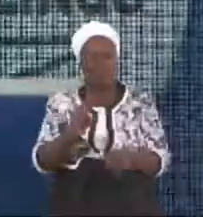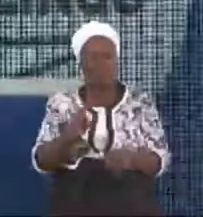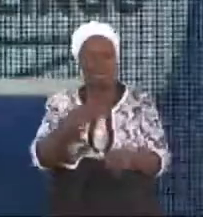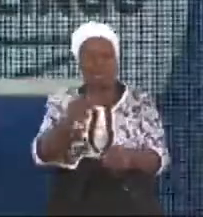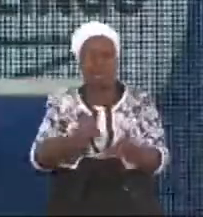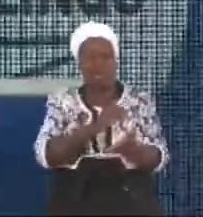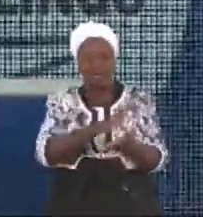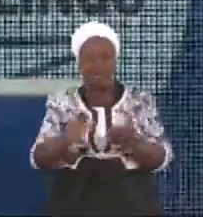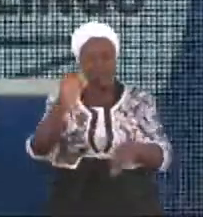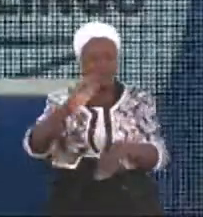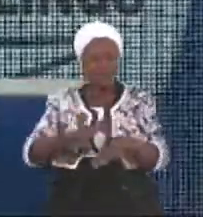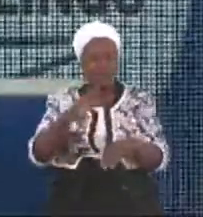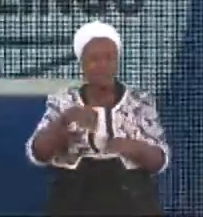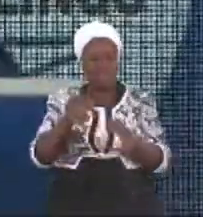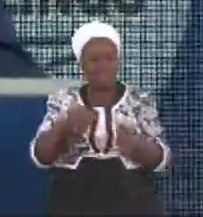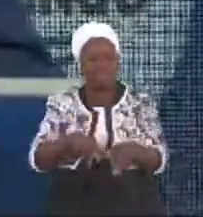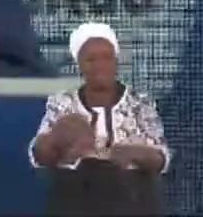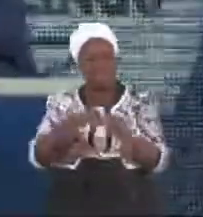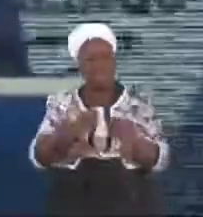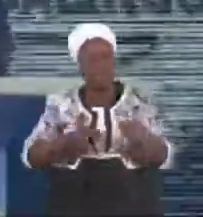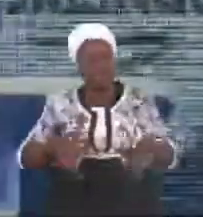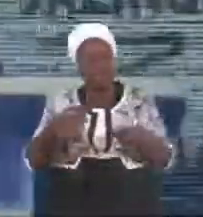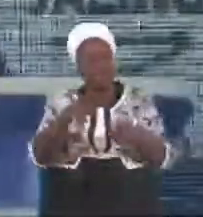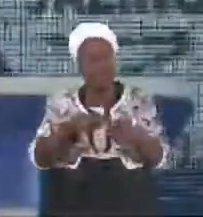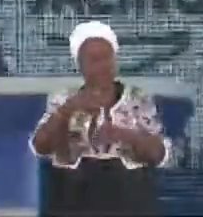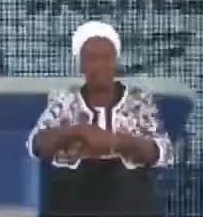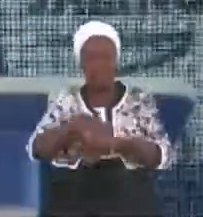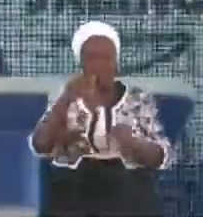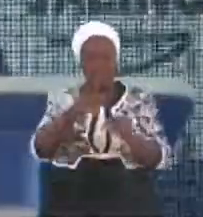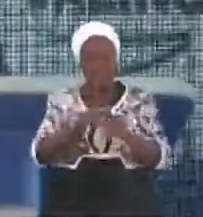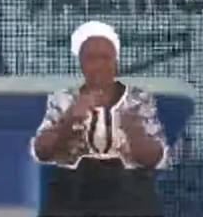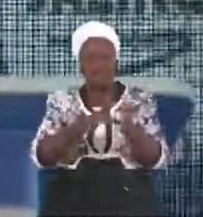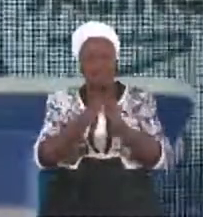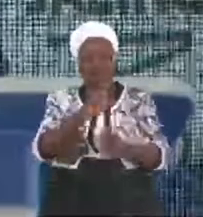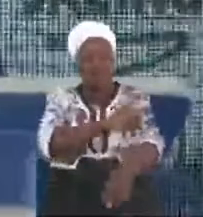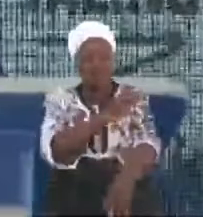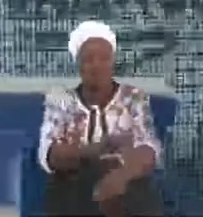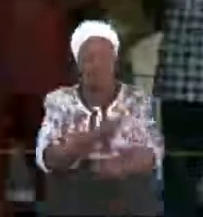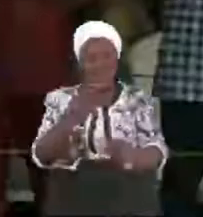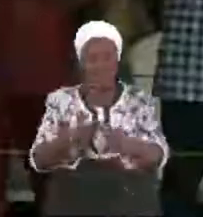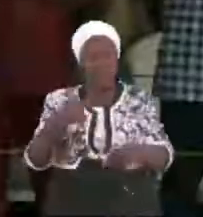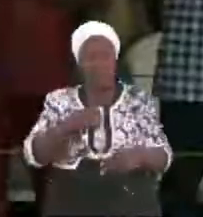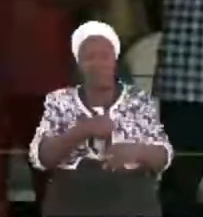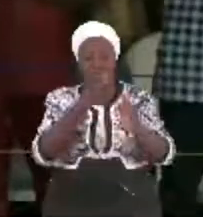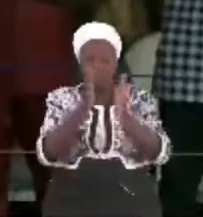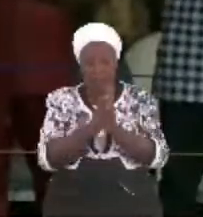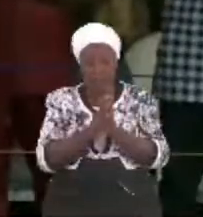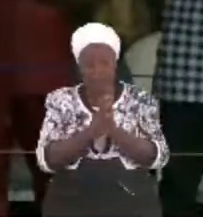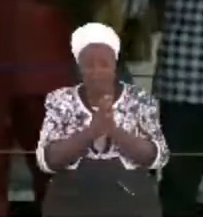une touche divine pour chaque vie ce soir. Au nom puissant de Jésus, nous prions.